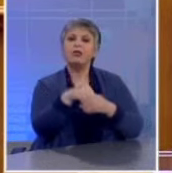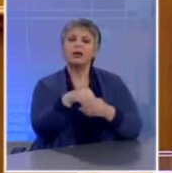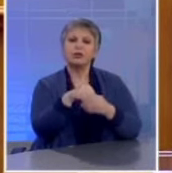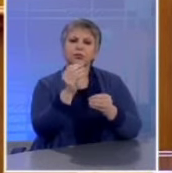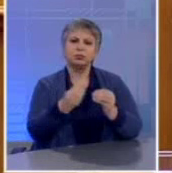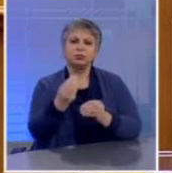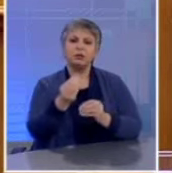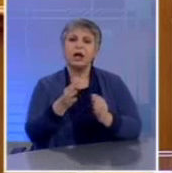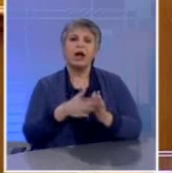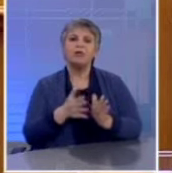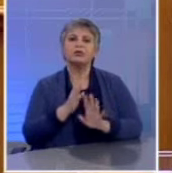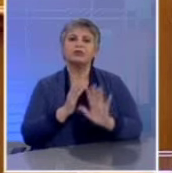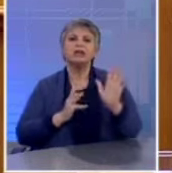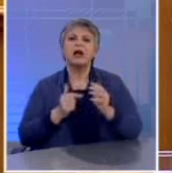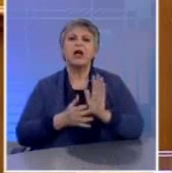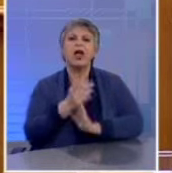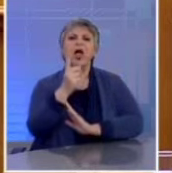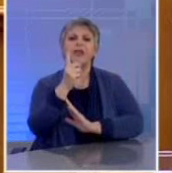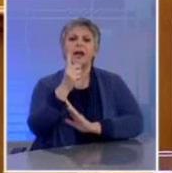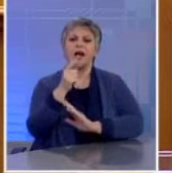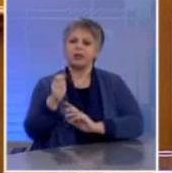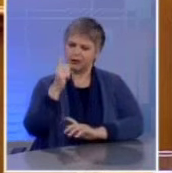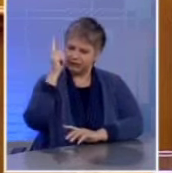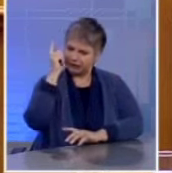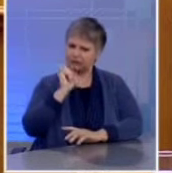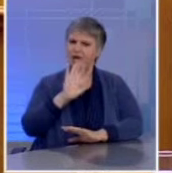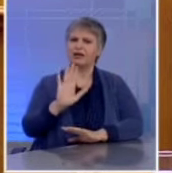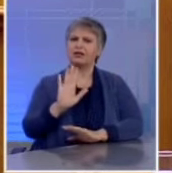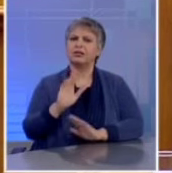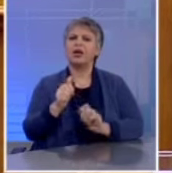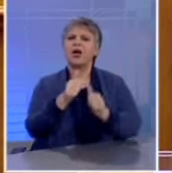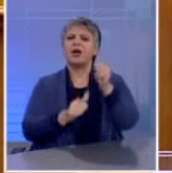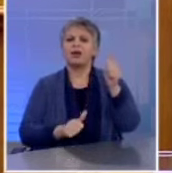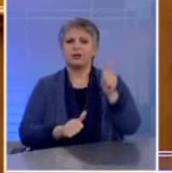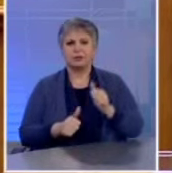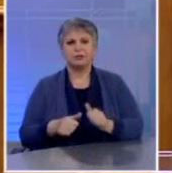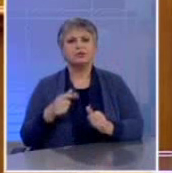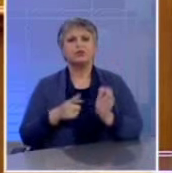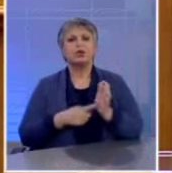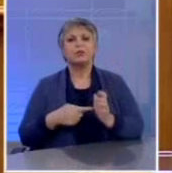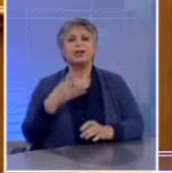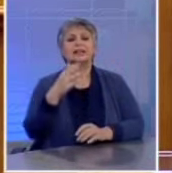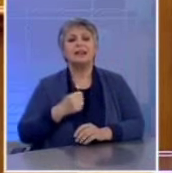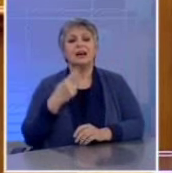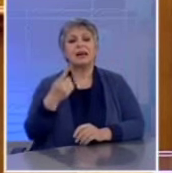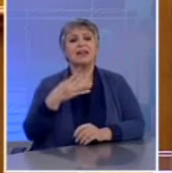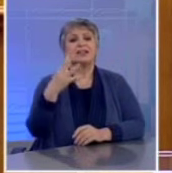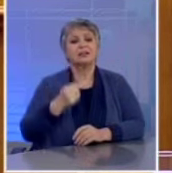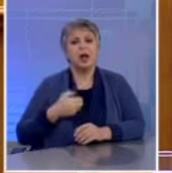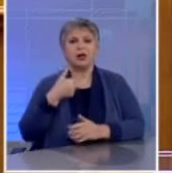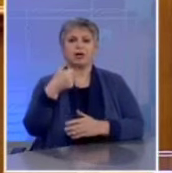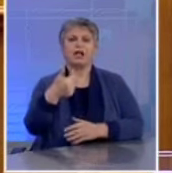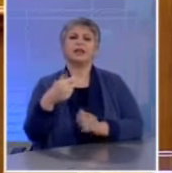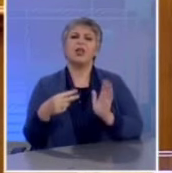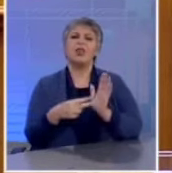Παρέμβαση νούμερο 11, για να μην χάνετε το μέτρημα, που έγινε με τον νόμο 41-46 του 2013